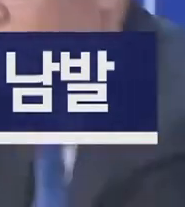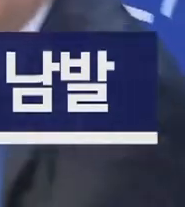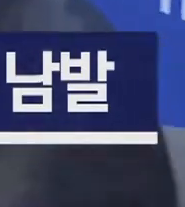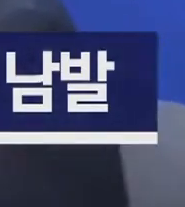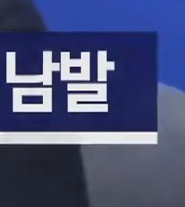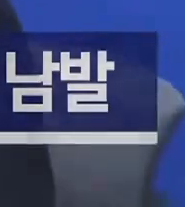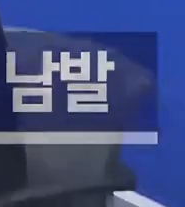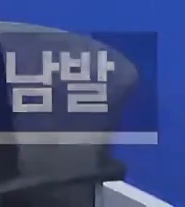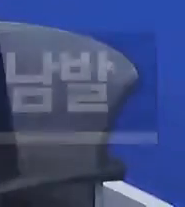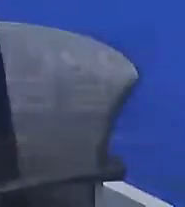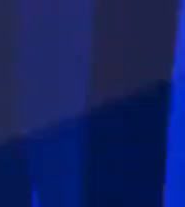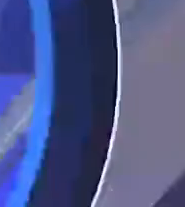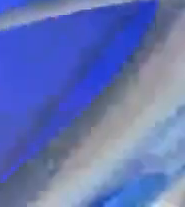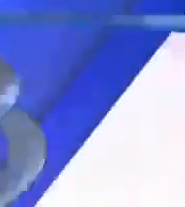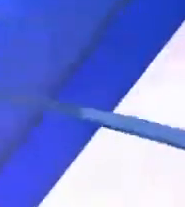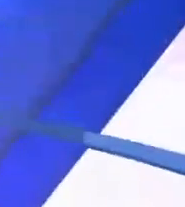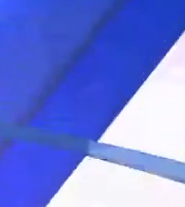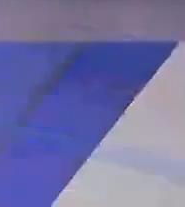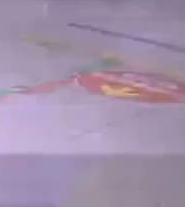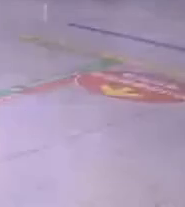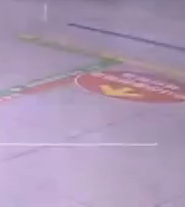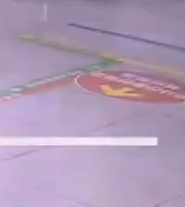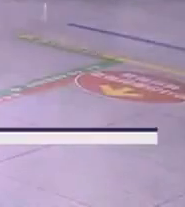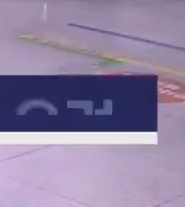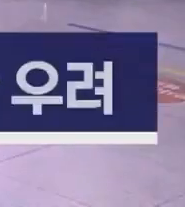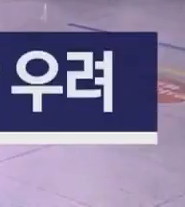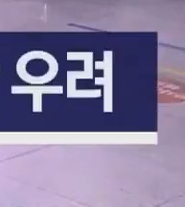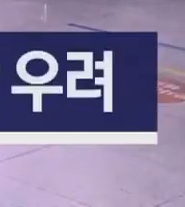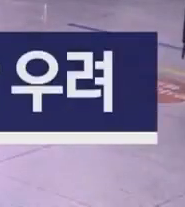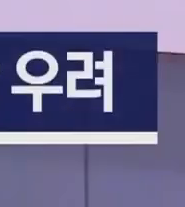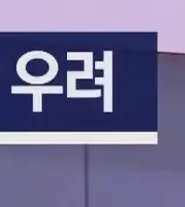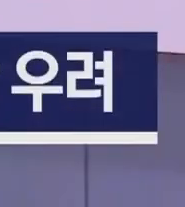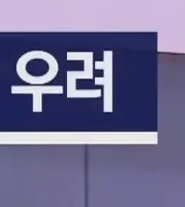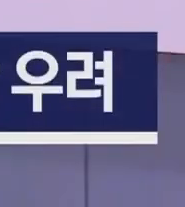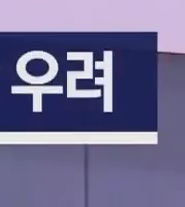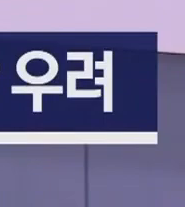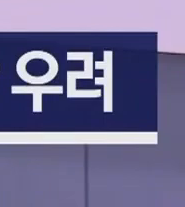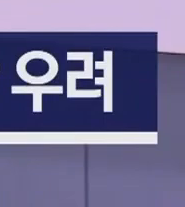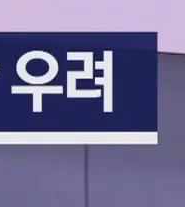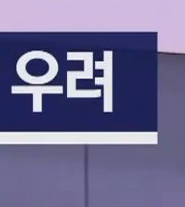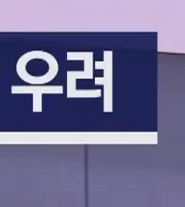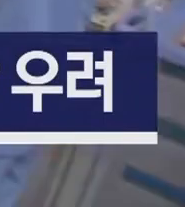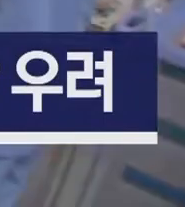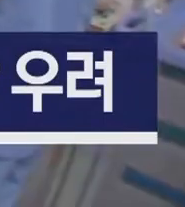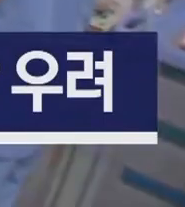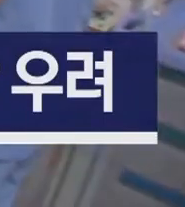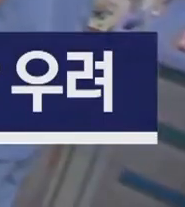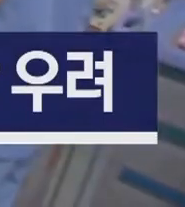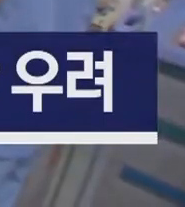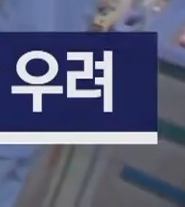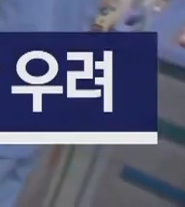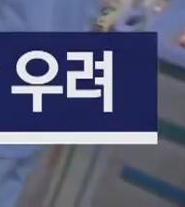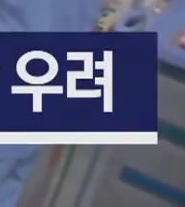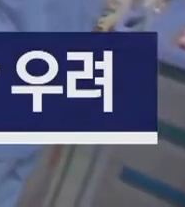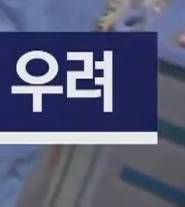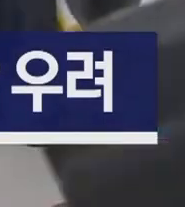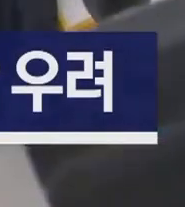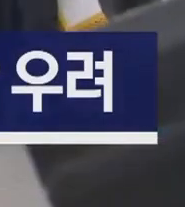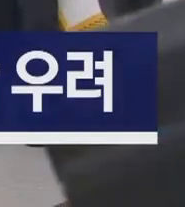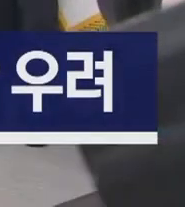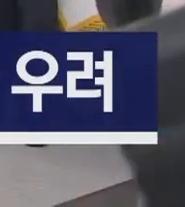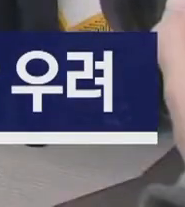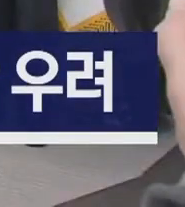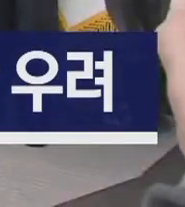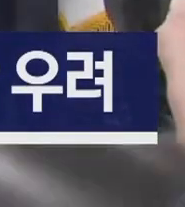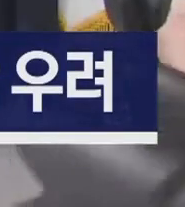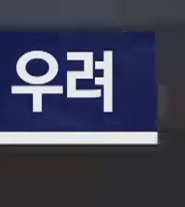당내 위기감이 커지고 있습니다. 정부의 의대 정원 확대에 반대하는 전공의들이 잇따라 사직서를 제출했습니다.